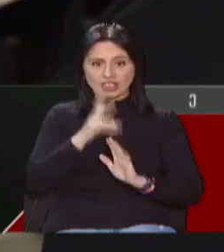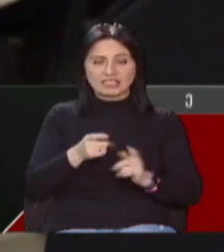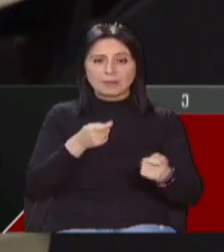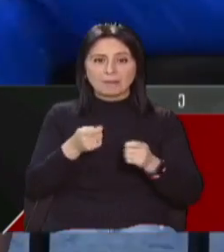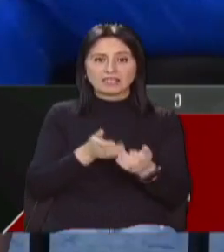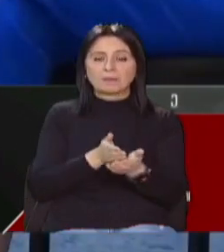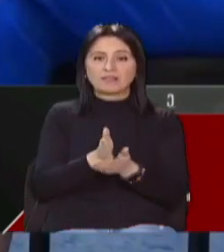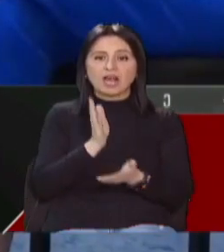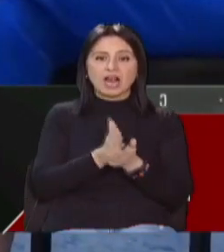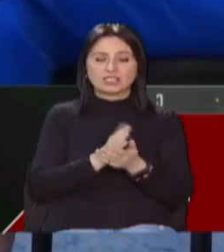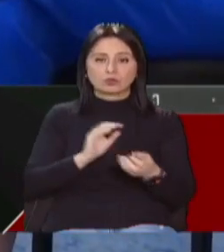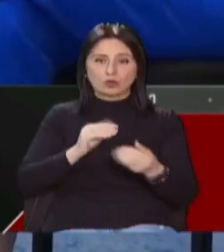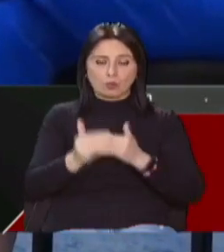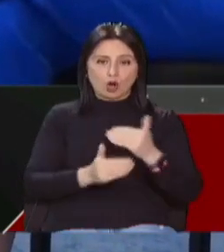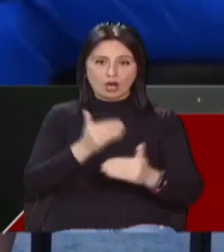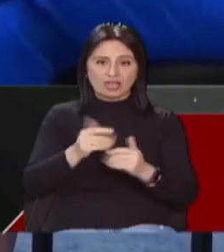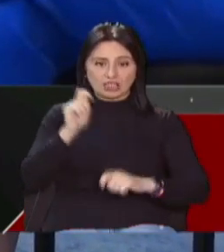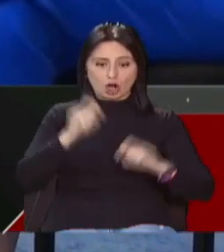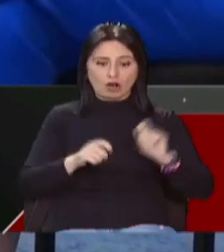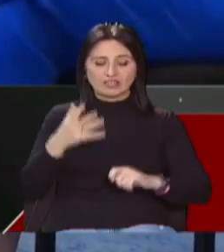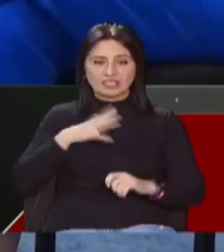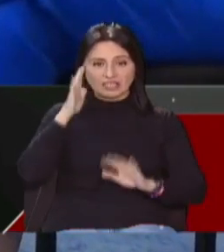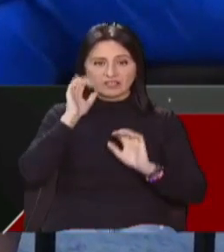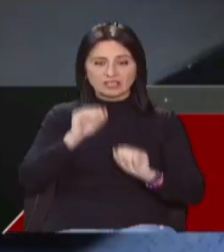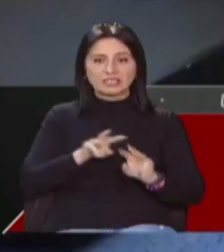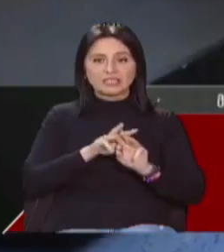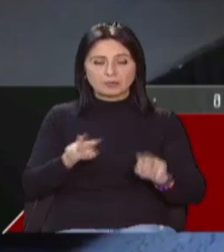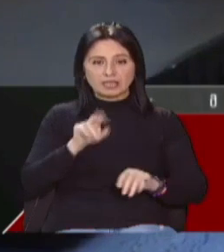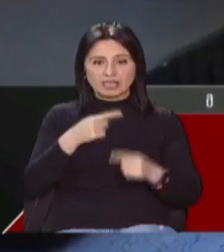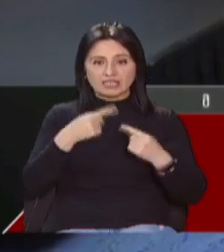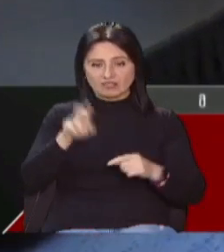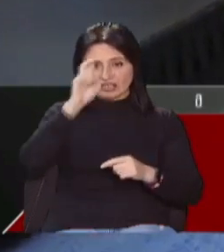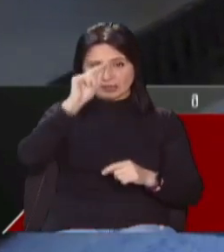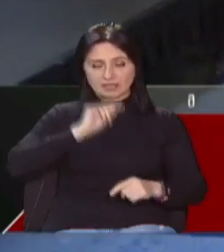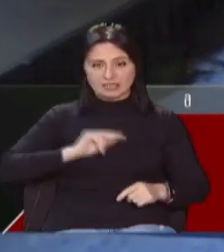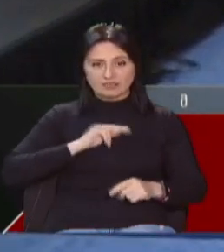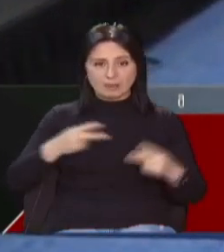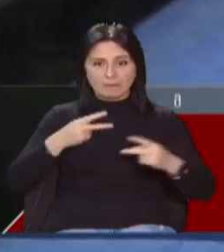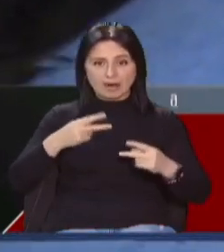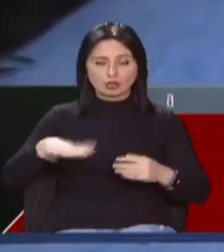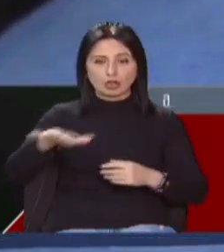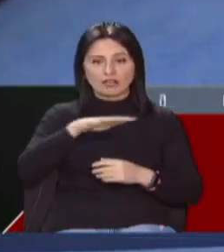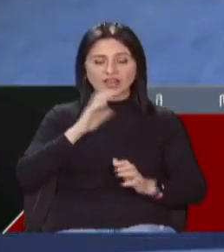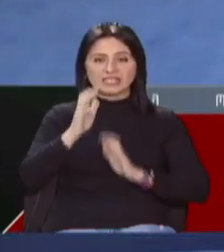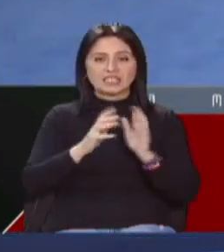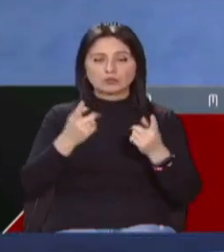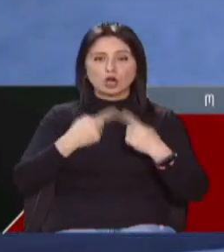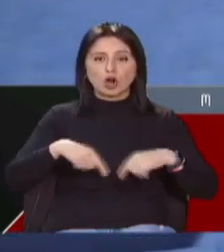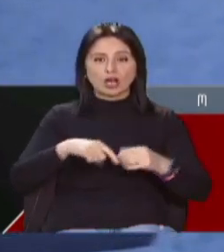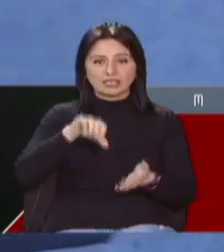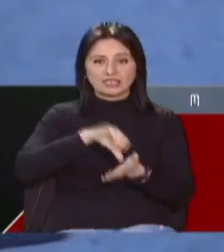მართვის მიმართულებით არსებულ პროგრესზეც. კონფერენცია საქართველოს თავდაცვის სამინისტროსა და სხვა სახელმწიფო უწყების პარტნიორი ქვეყნების და საერთაშორისო